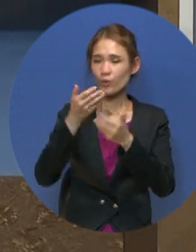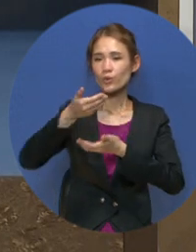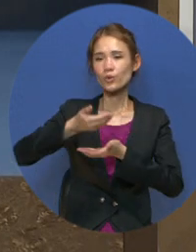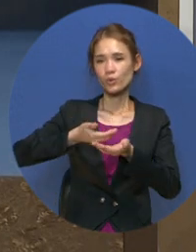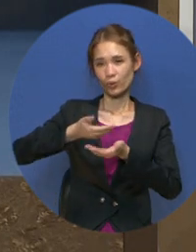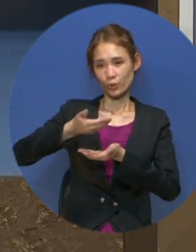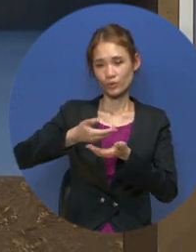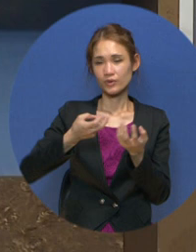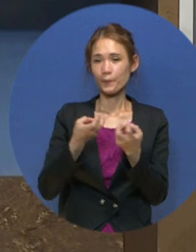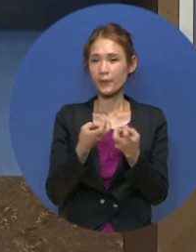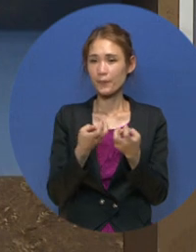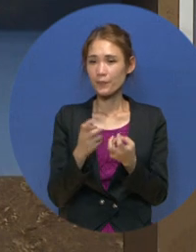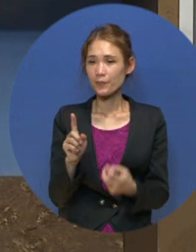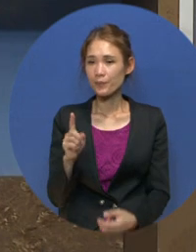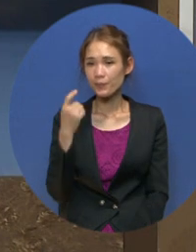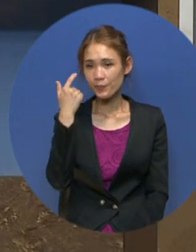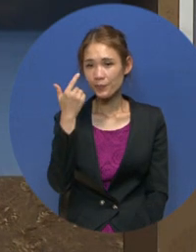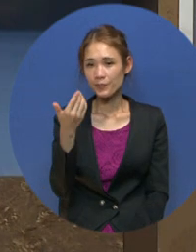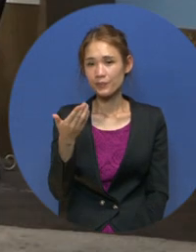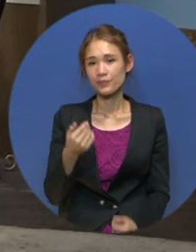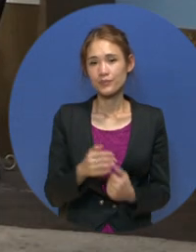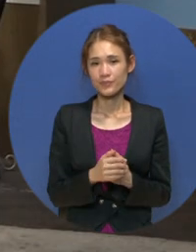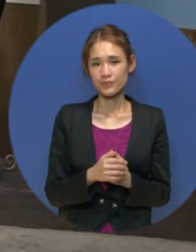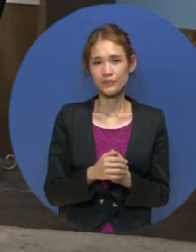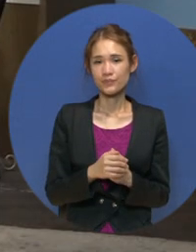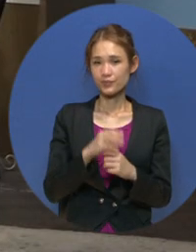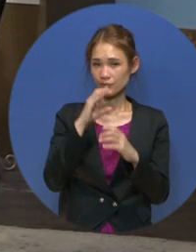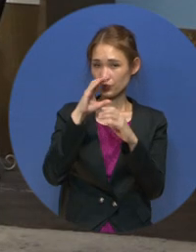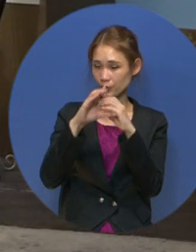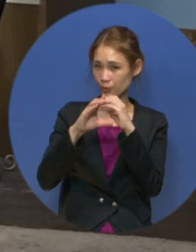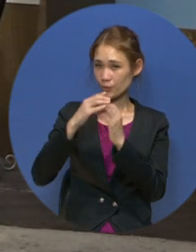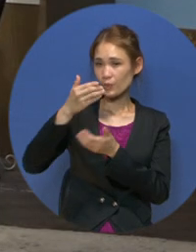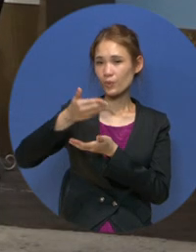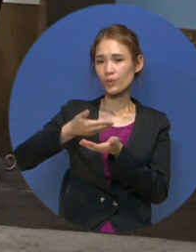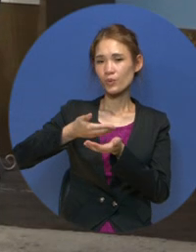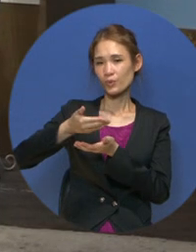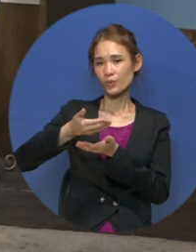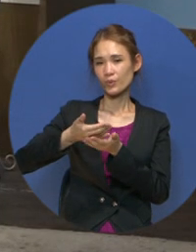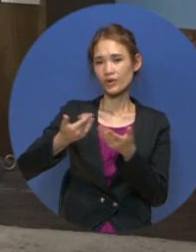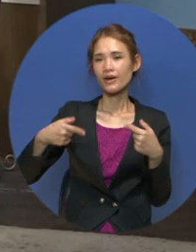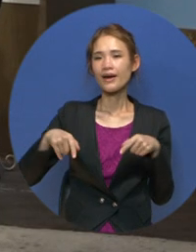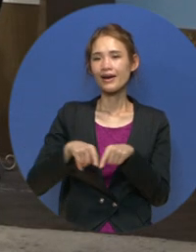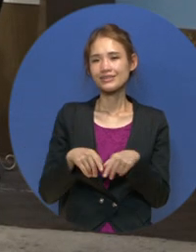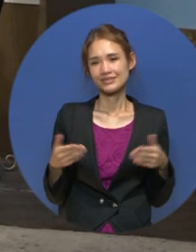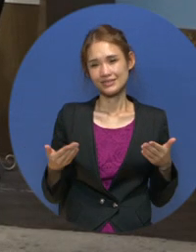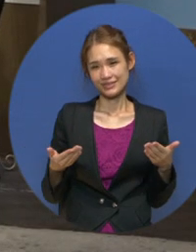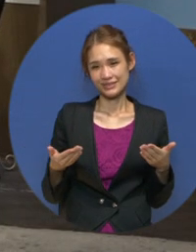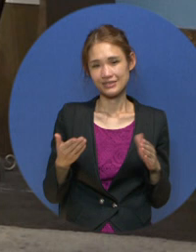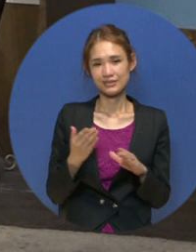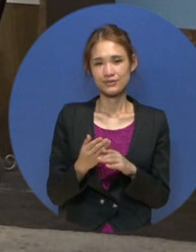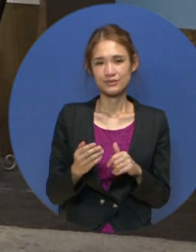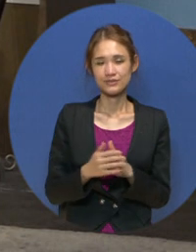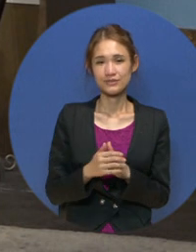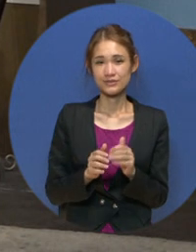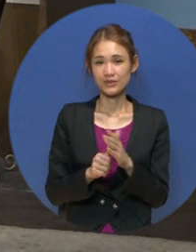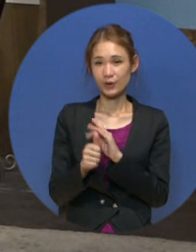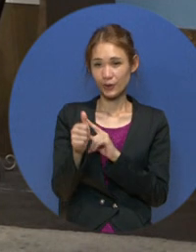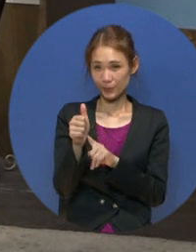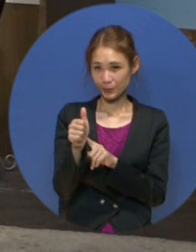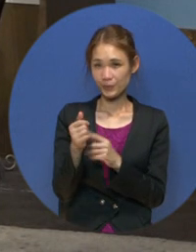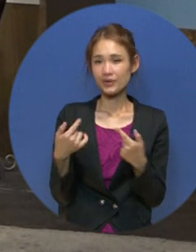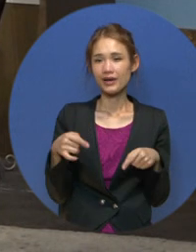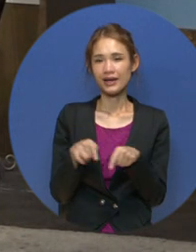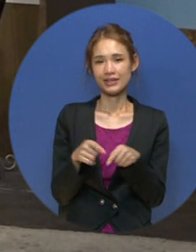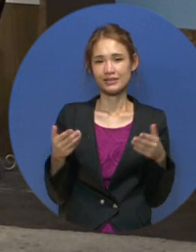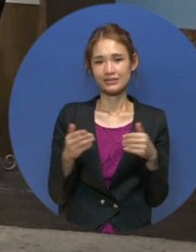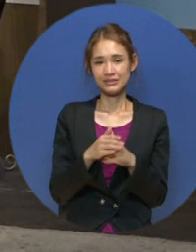좀 어떻게 하고 계신가요? 소통 교류가 네. 같이 일하고 있습니다. 아, 대표님도요? 네, 같이 일하고